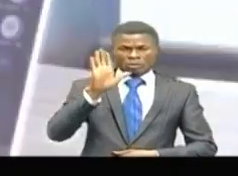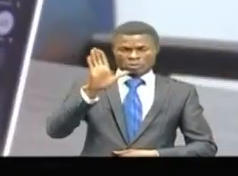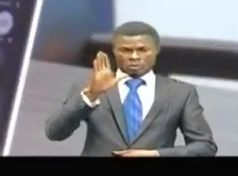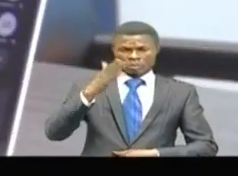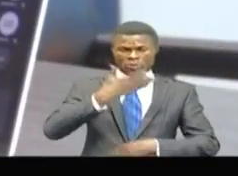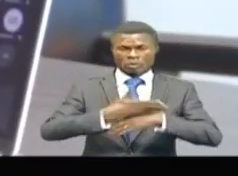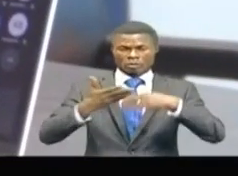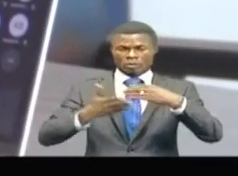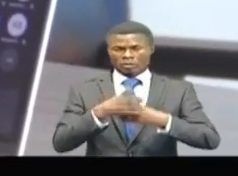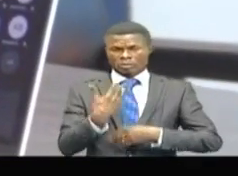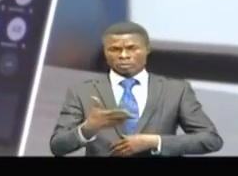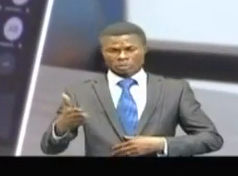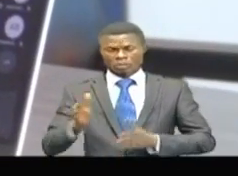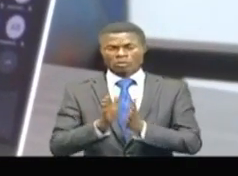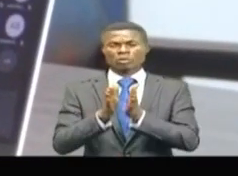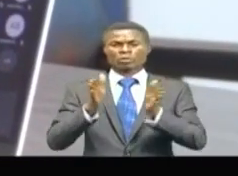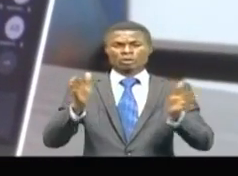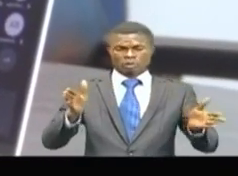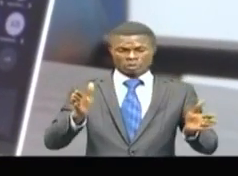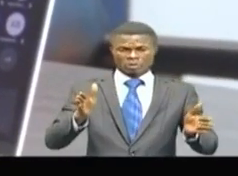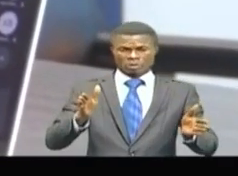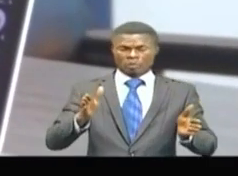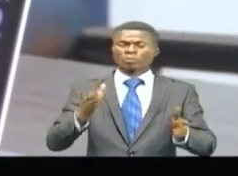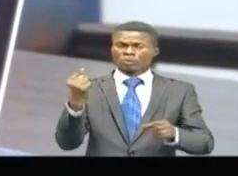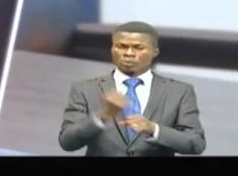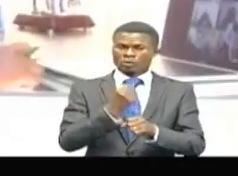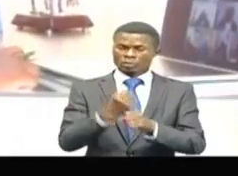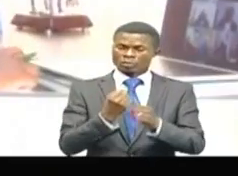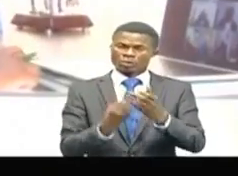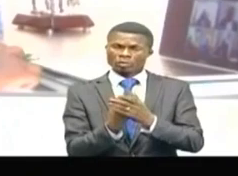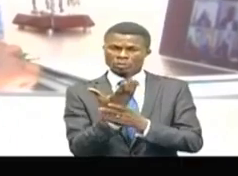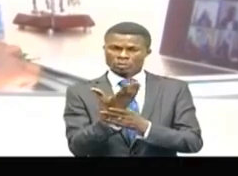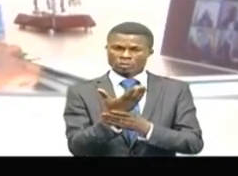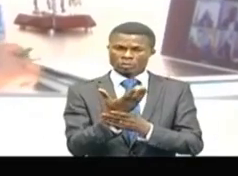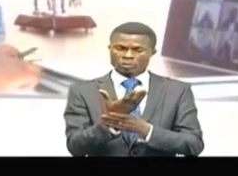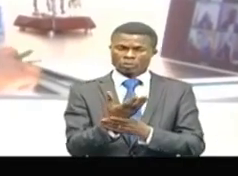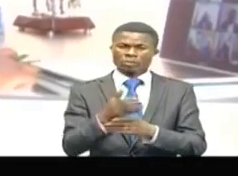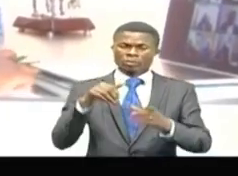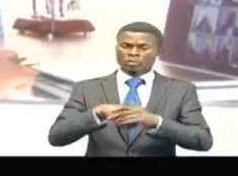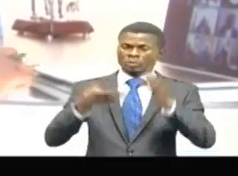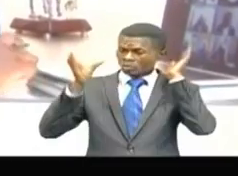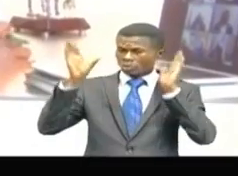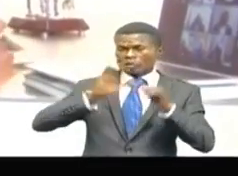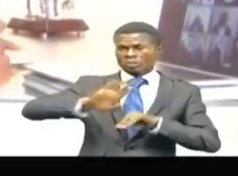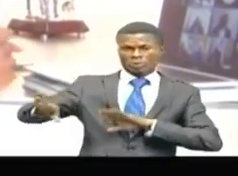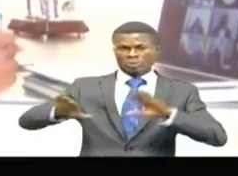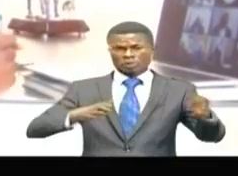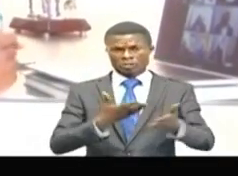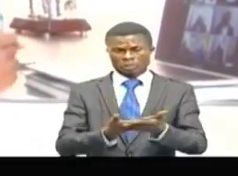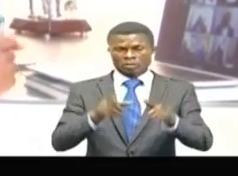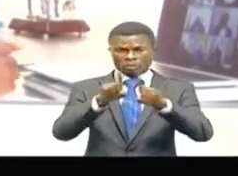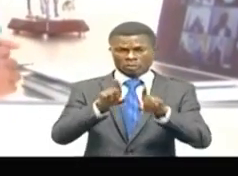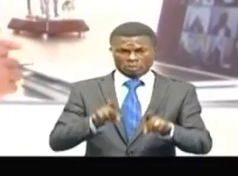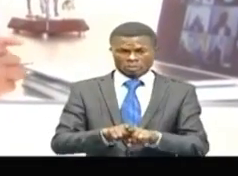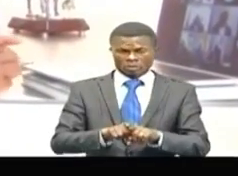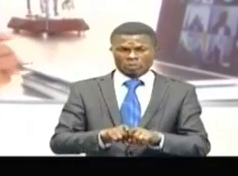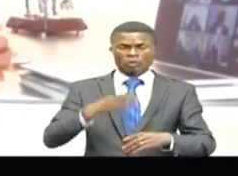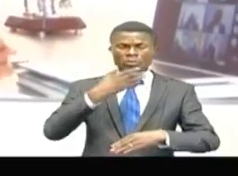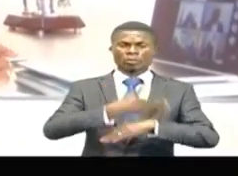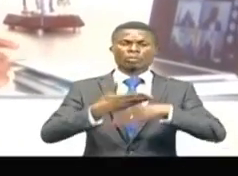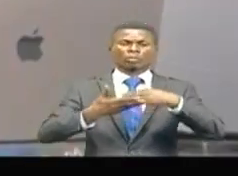infrastructures et équipements collectifs productifs des entités territoriales décentralisées et